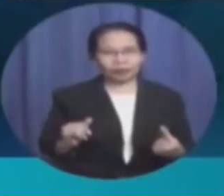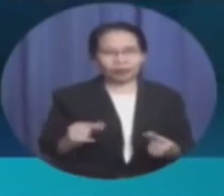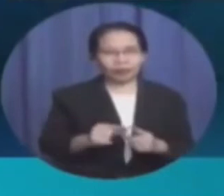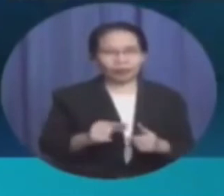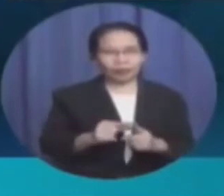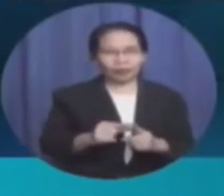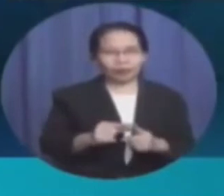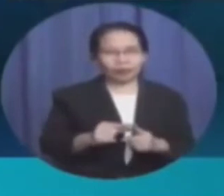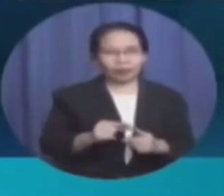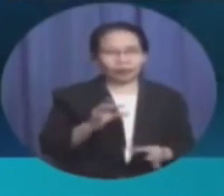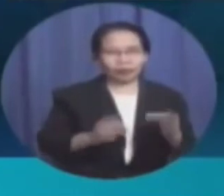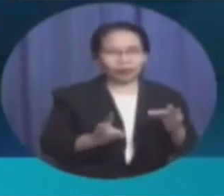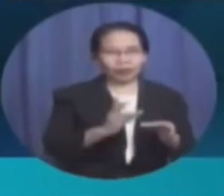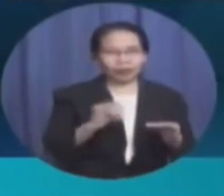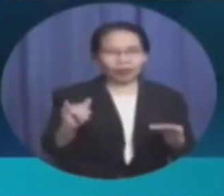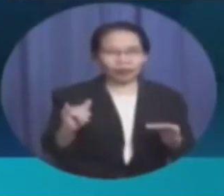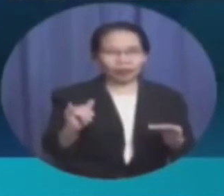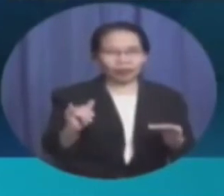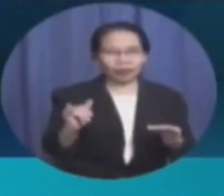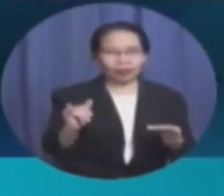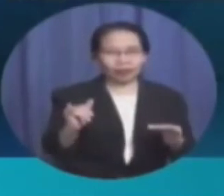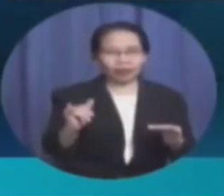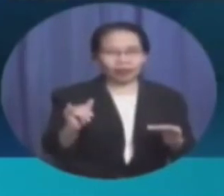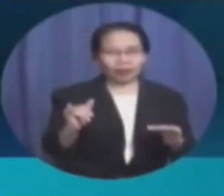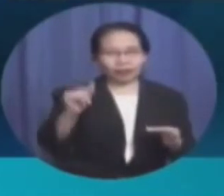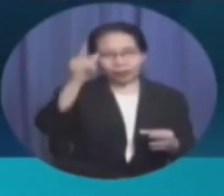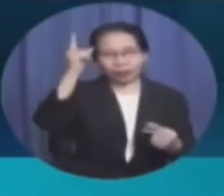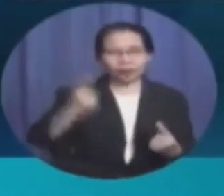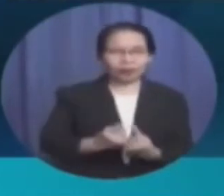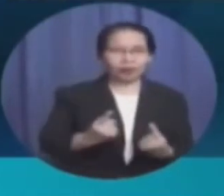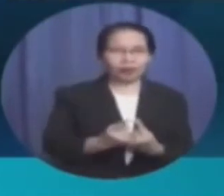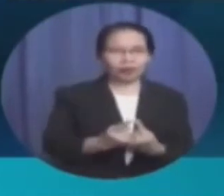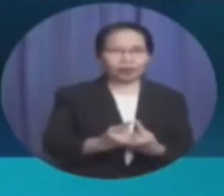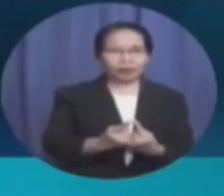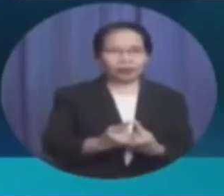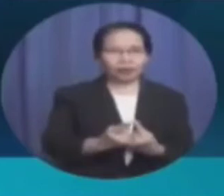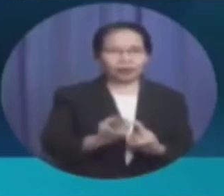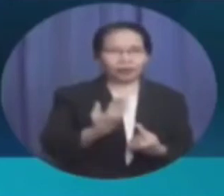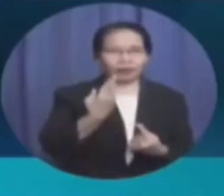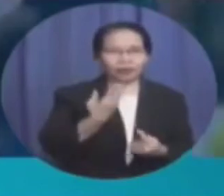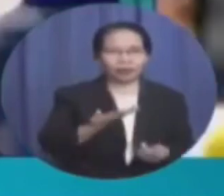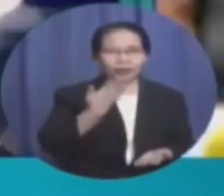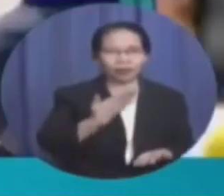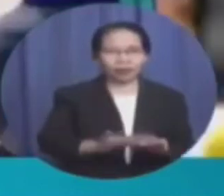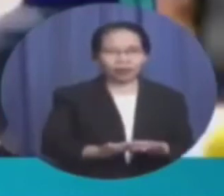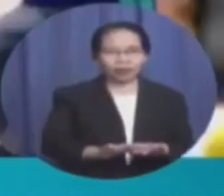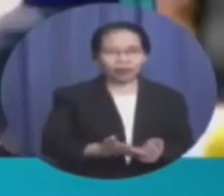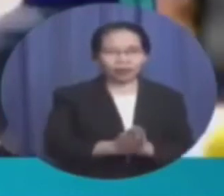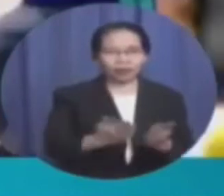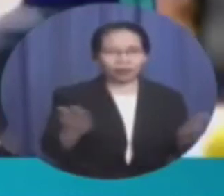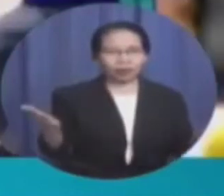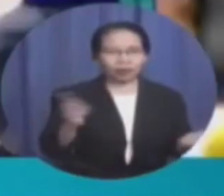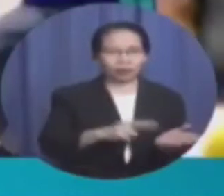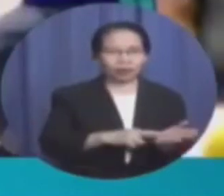Yung salitang kung sinasadya natin ang pagkakasala. Magandang balita, Biblia, basahin